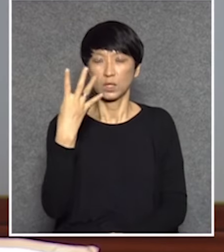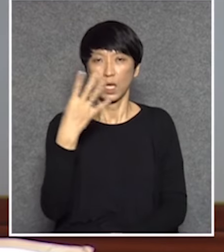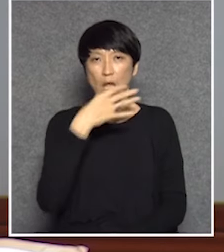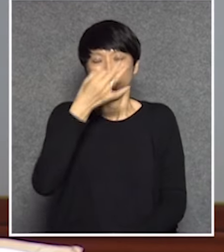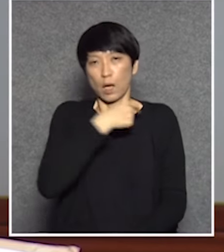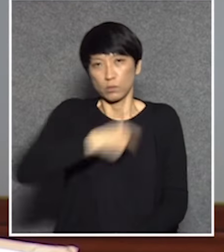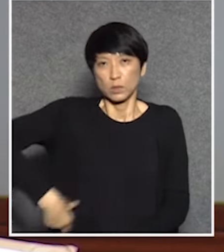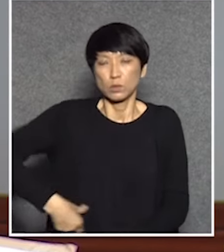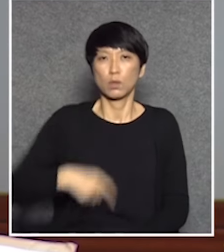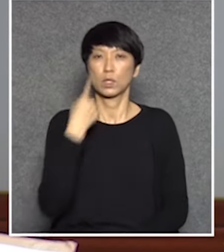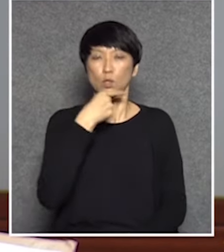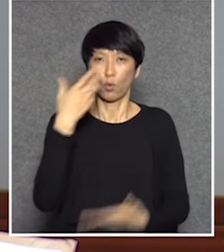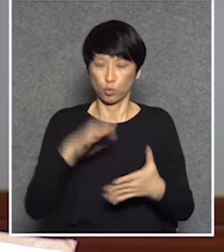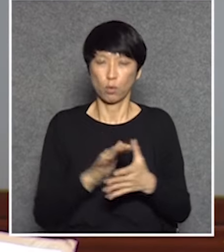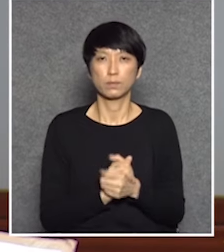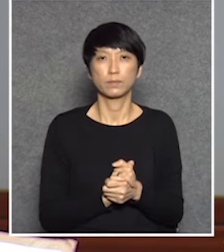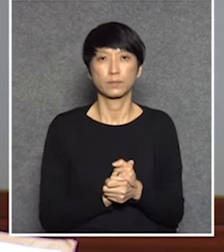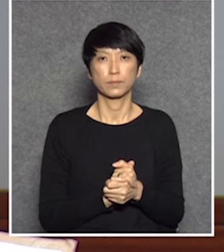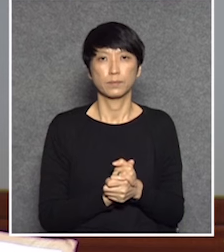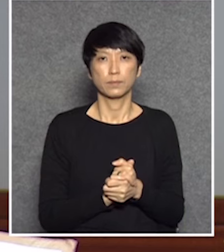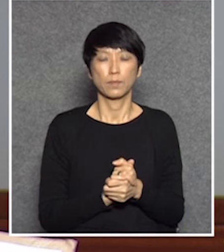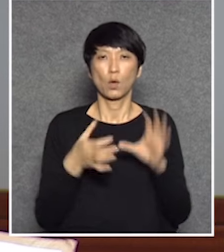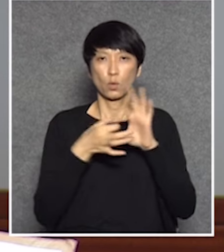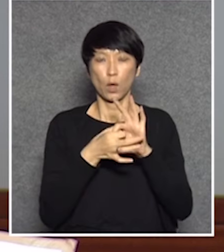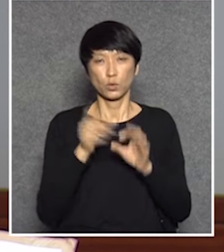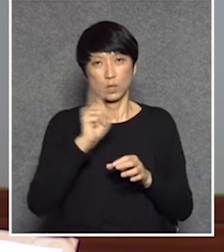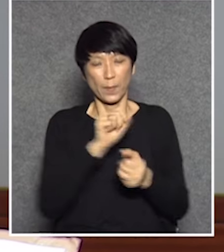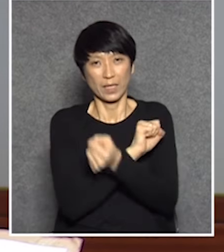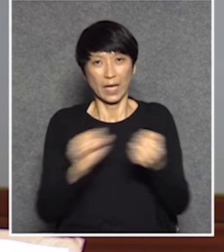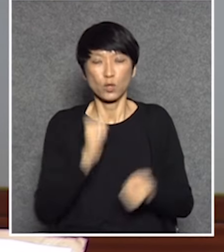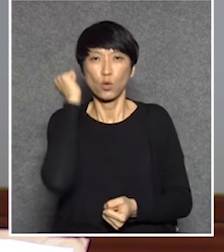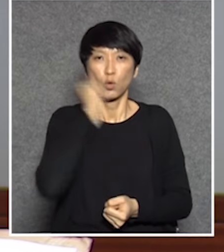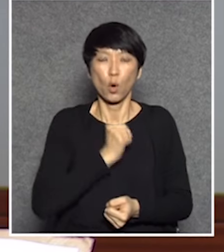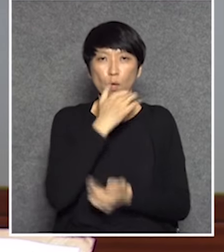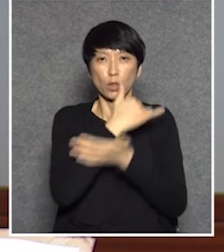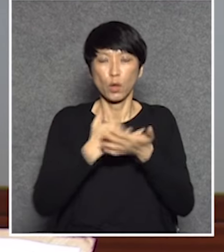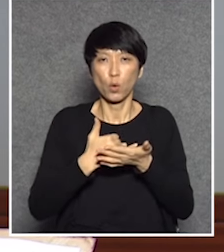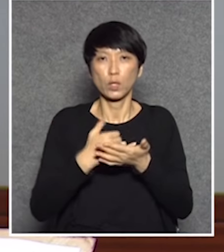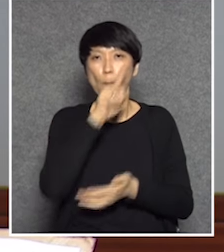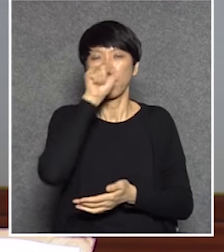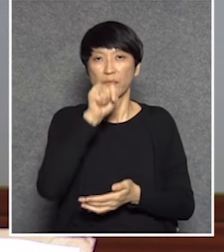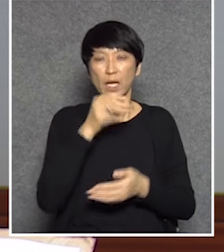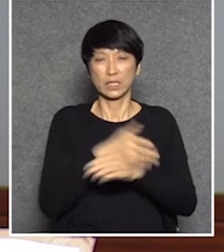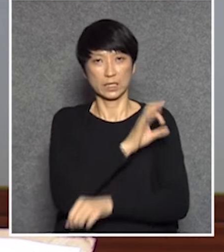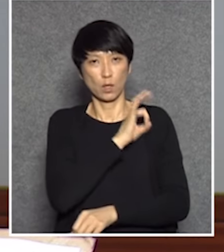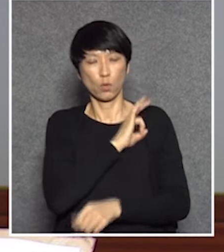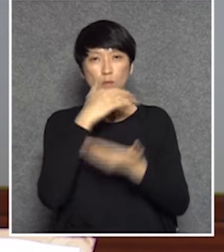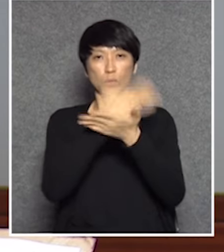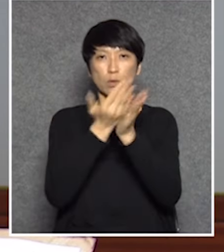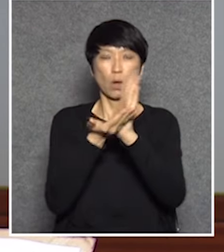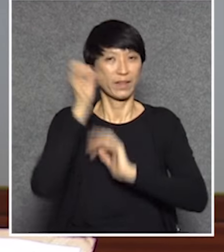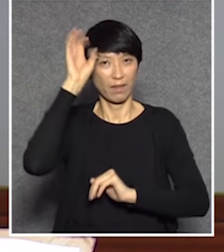講，是不是關於如何解決老人退休保障的問題，在社會上有各式各樣的建